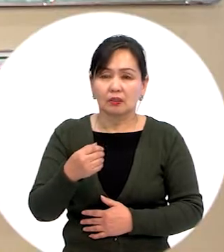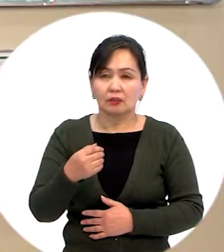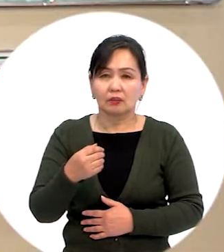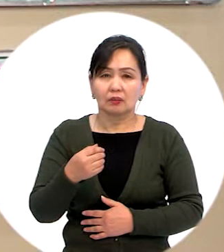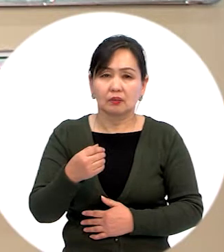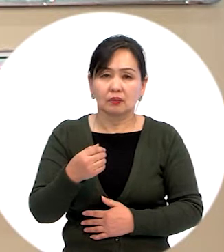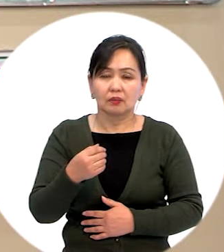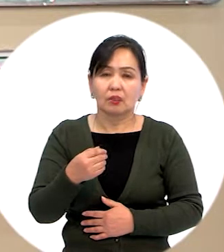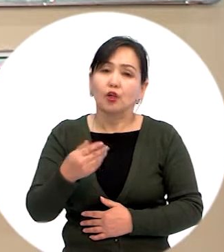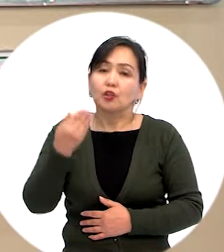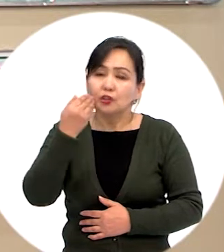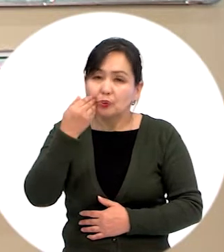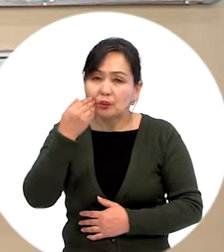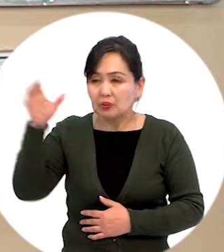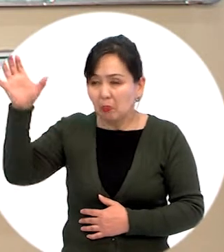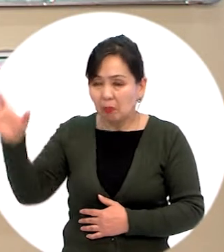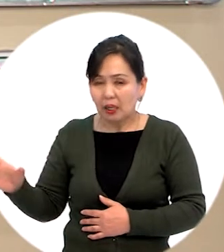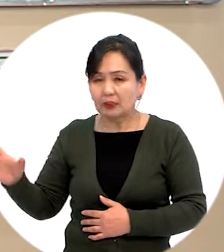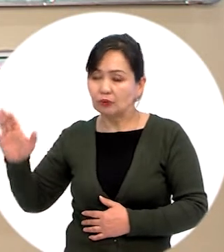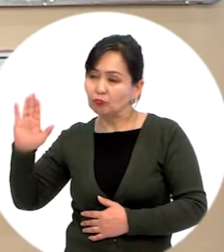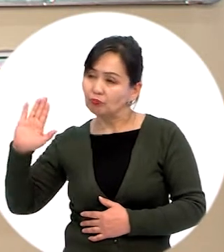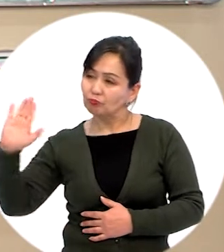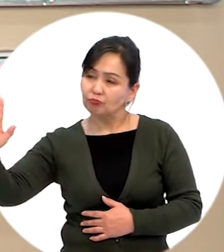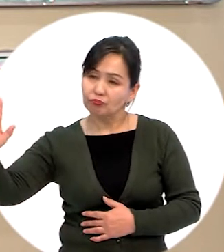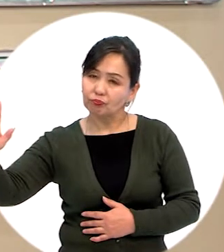алима жимс гэсэн багны